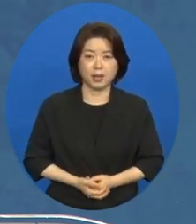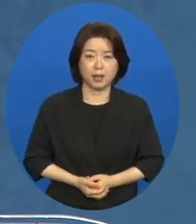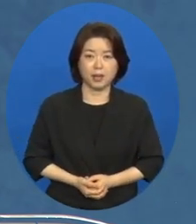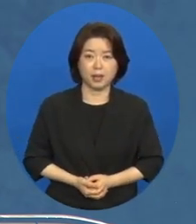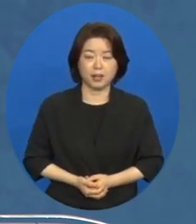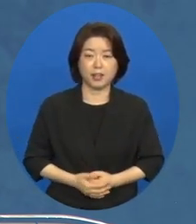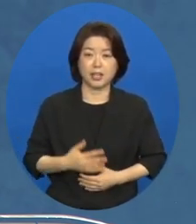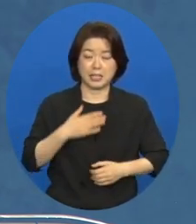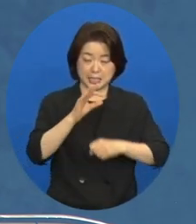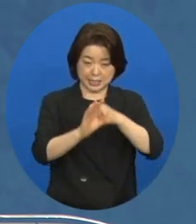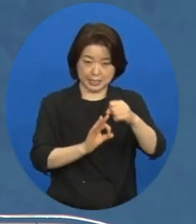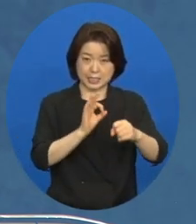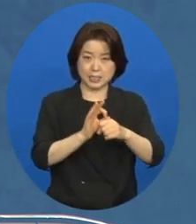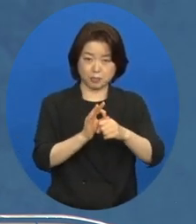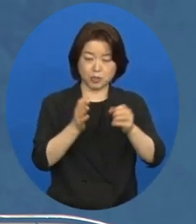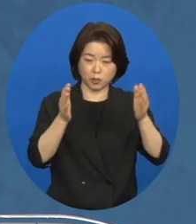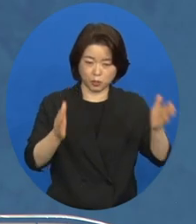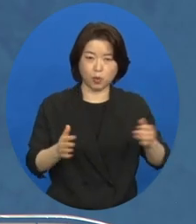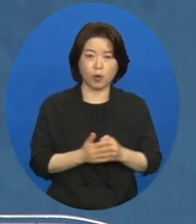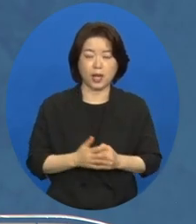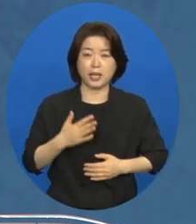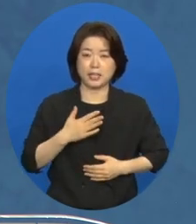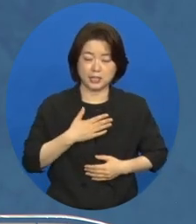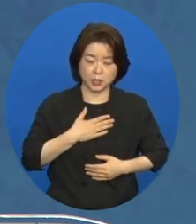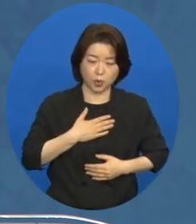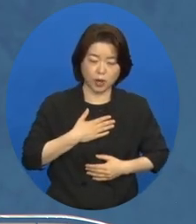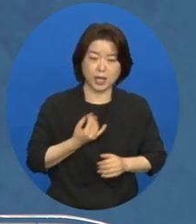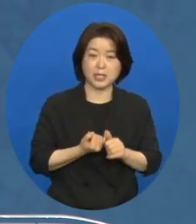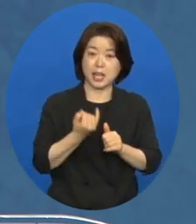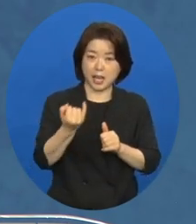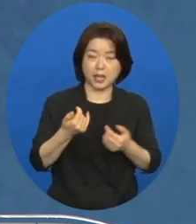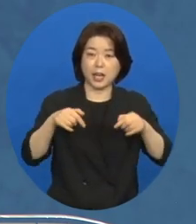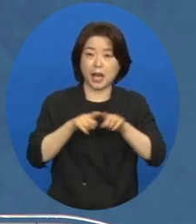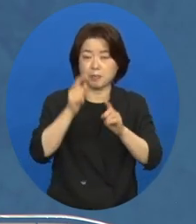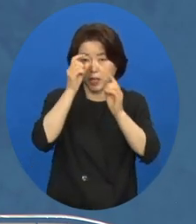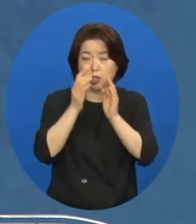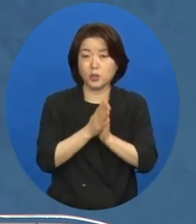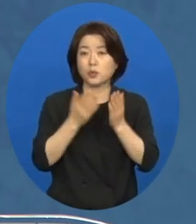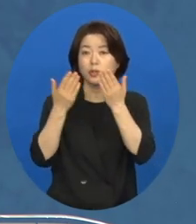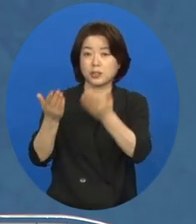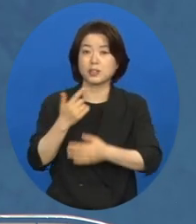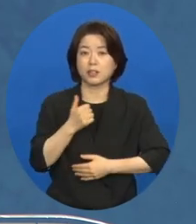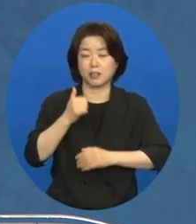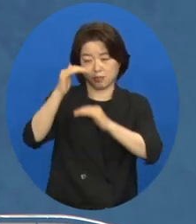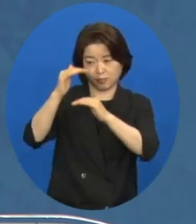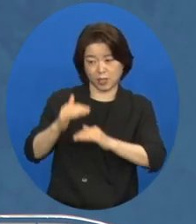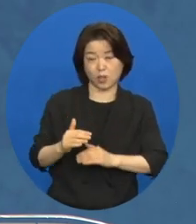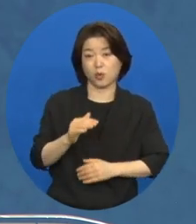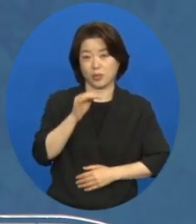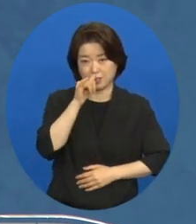10년 동안 저희 가정에 저와 저희 아내가 기도했던 기도 제목이 있었습니다.